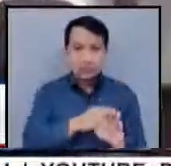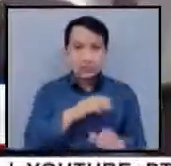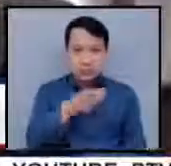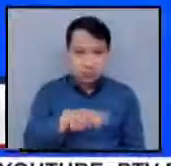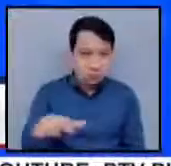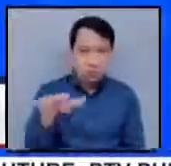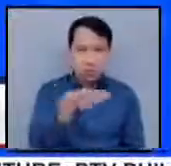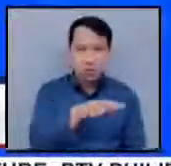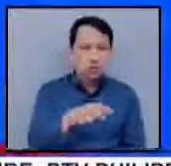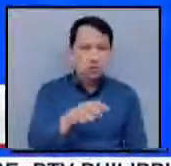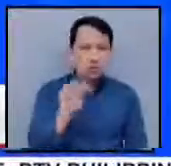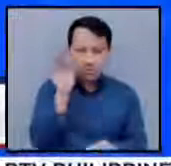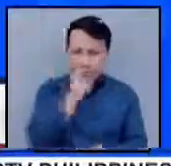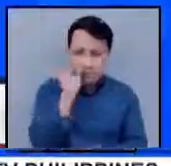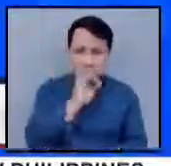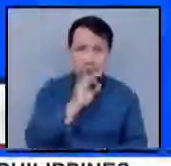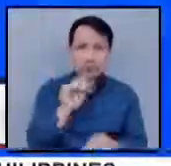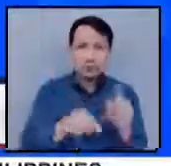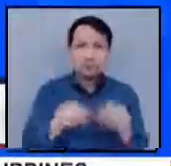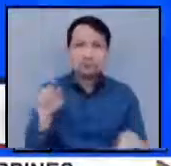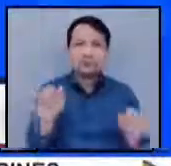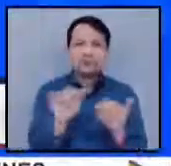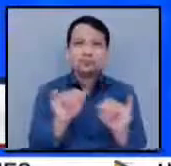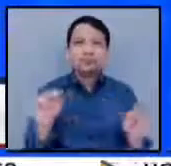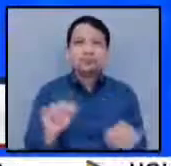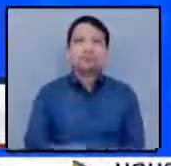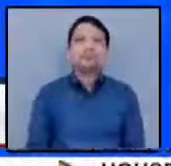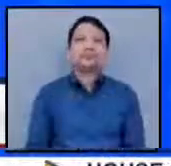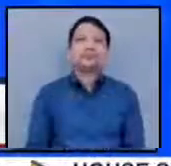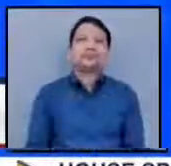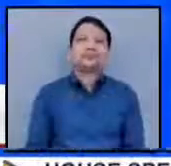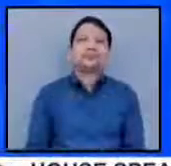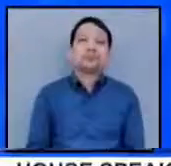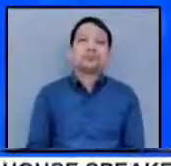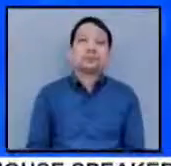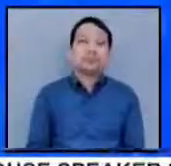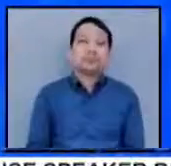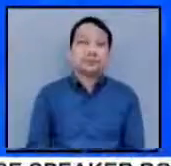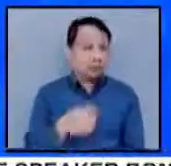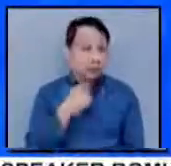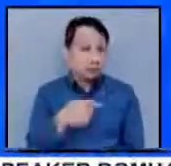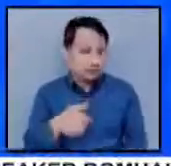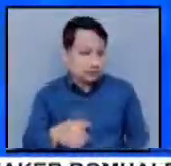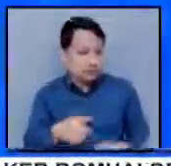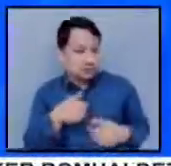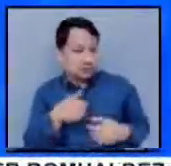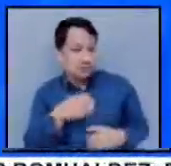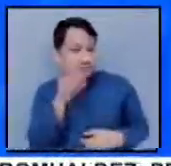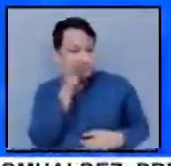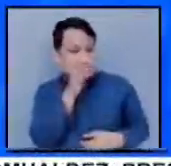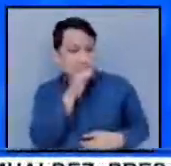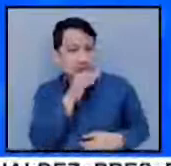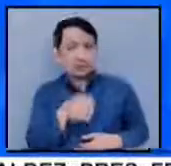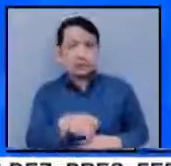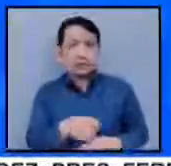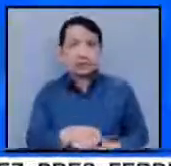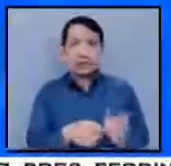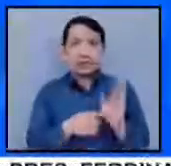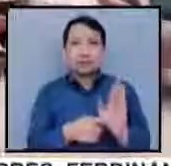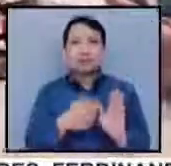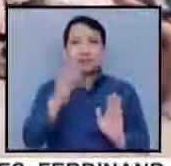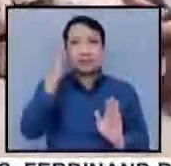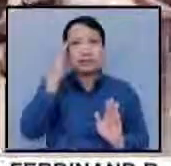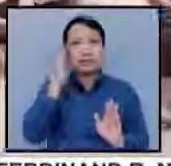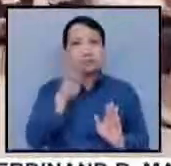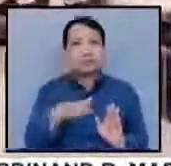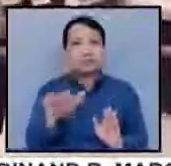pumupunta, ganyan din. Kaya naman pagka pumupunta kami, mayabang kami kasi sinasabi Pinoy kami. Nakita naman, kilala na yun ng mga Pinoy, magagaling